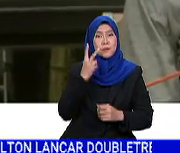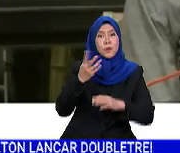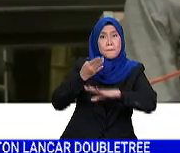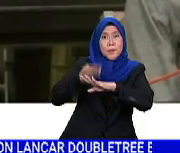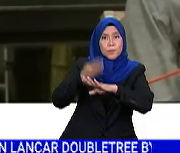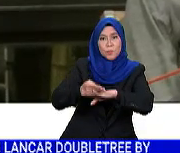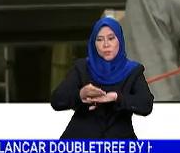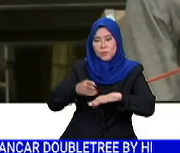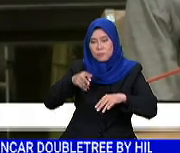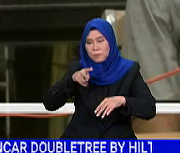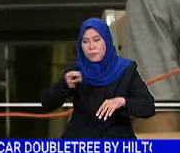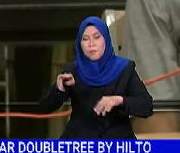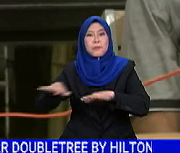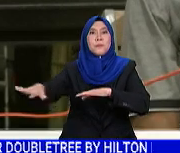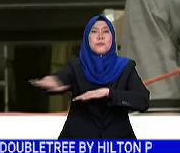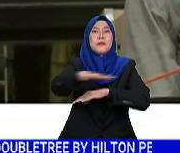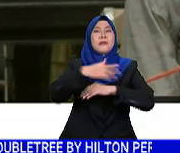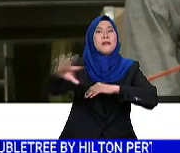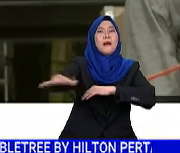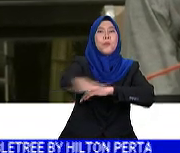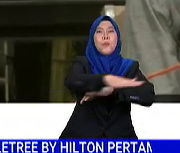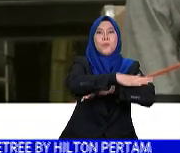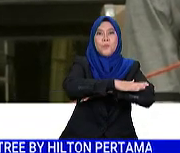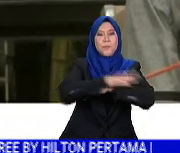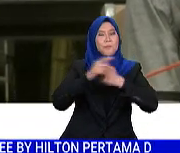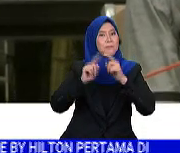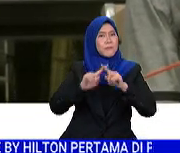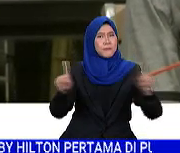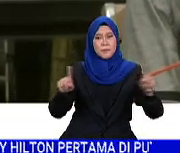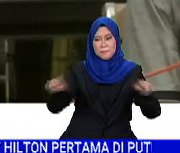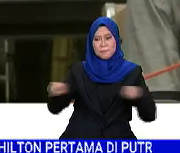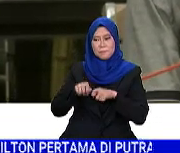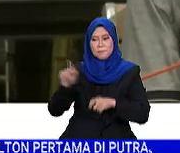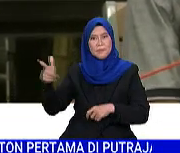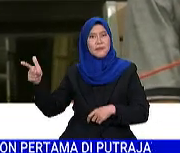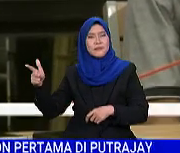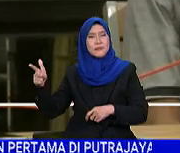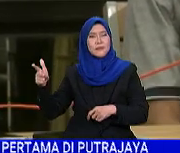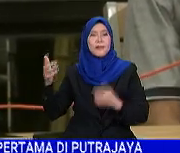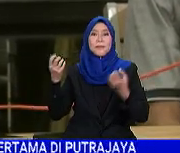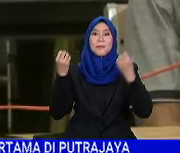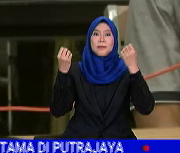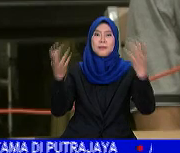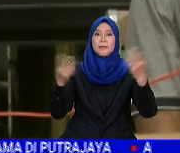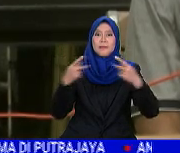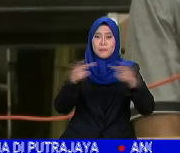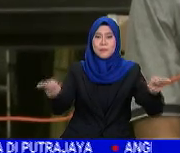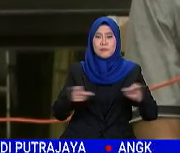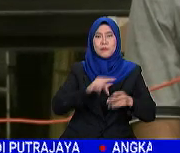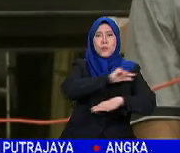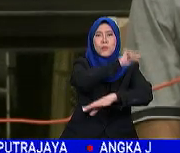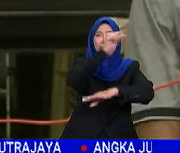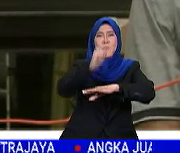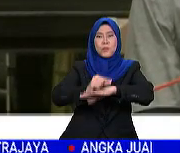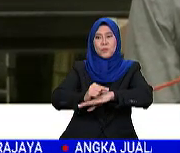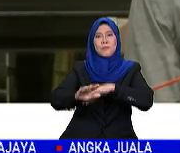kita berlatar belakangkan lautan yang luas. Okay, berbeza dengan tempat-tempat lain yang mana kebanyakannya berada di kawasan pergunungan ataupun